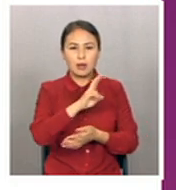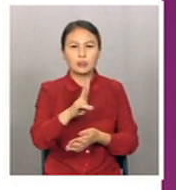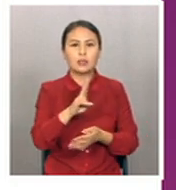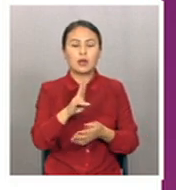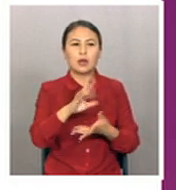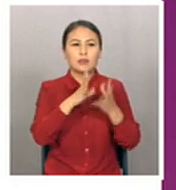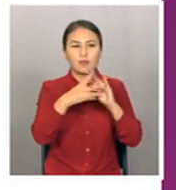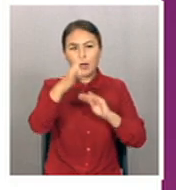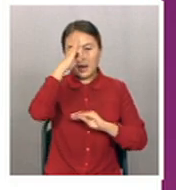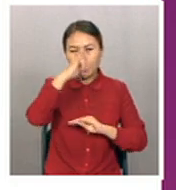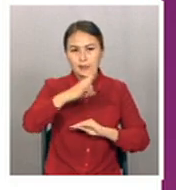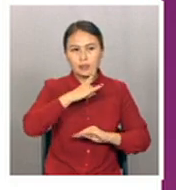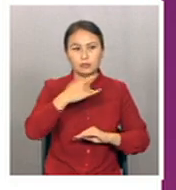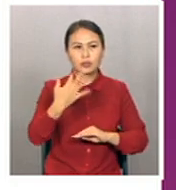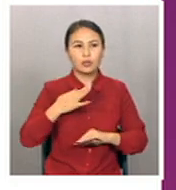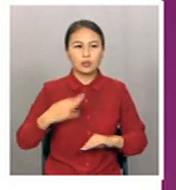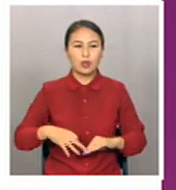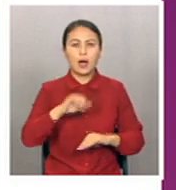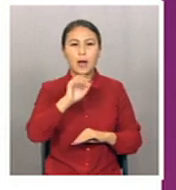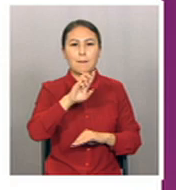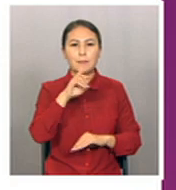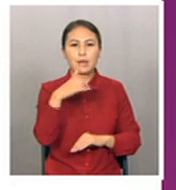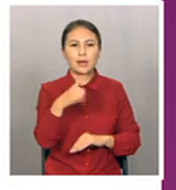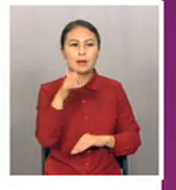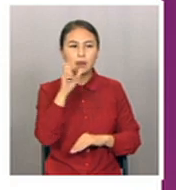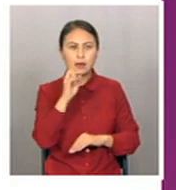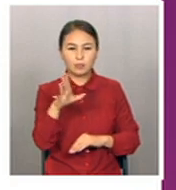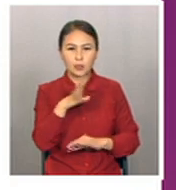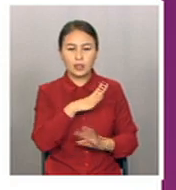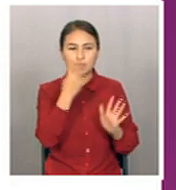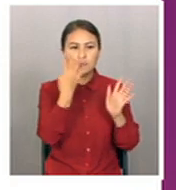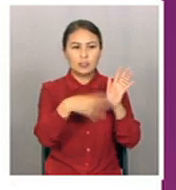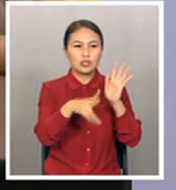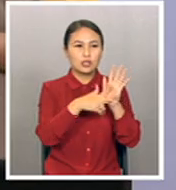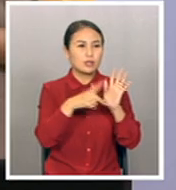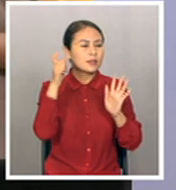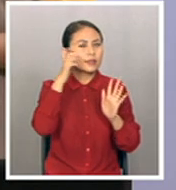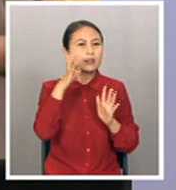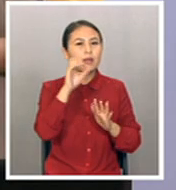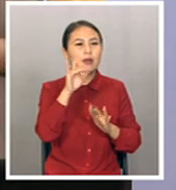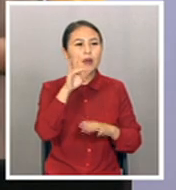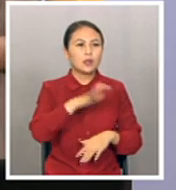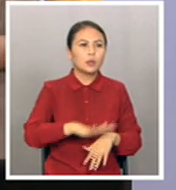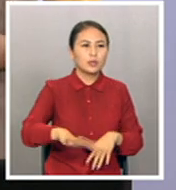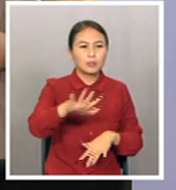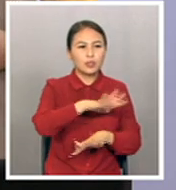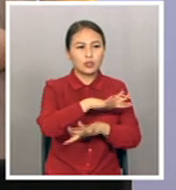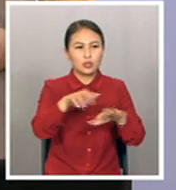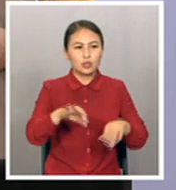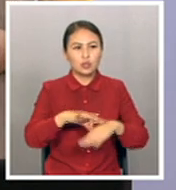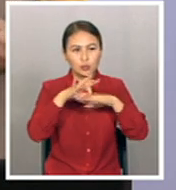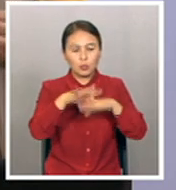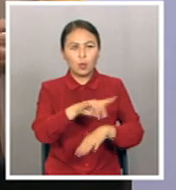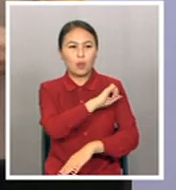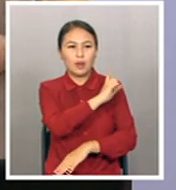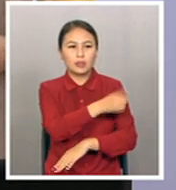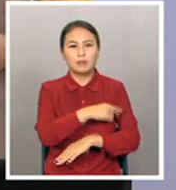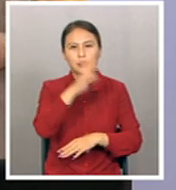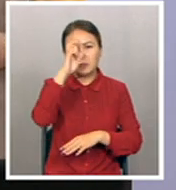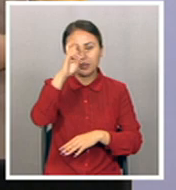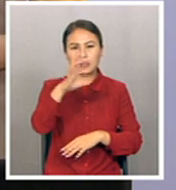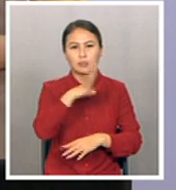туған Қазақтың ұлы ханы Абылай хан билік еткен болатын. Ол 48 жыл Сарыарқа төрінде билік жүргізіп,